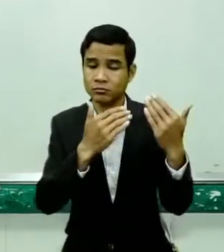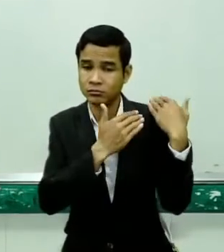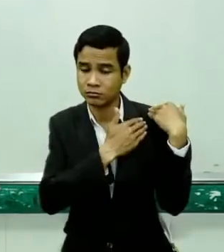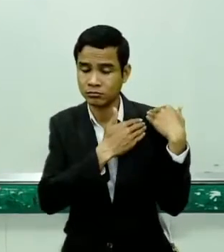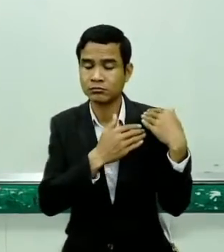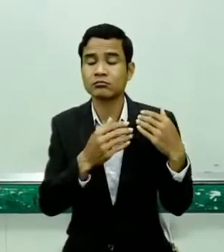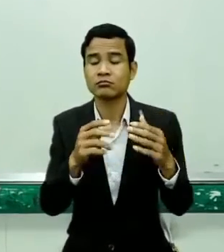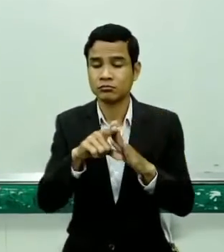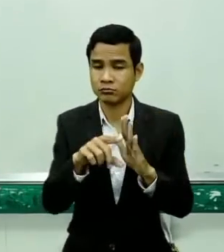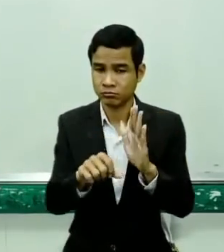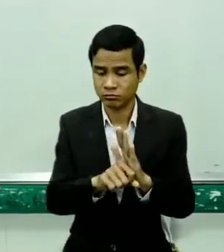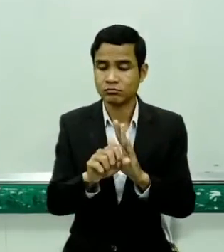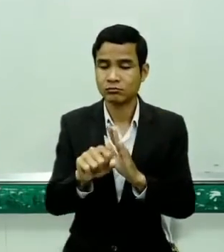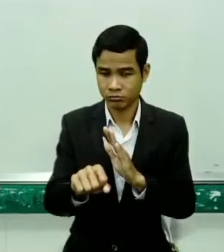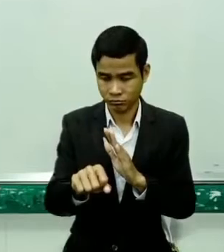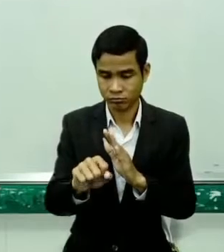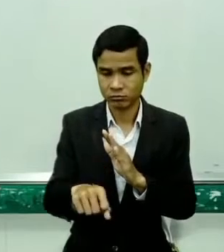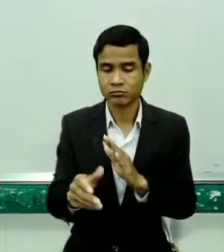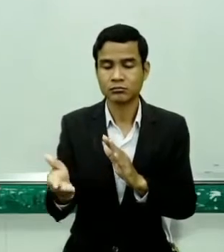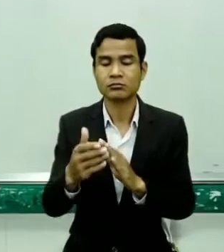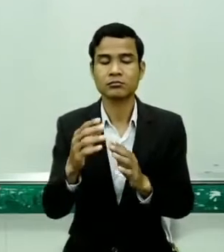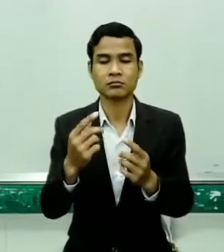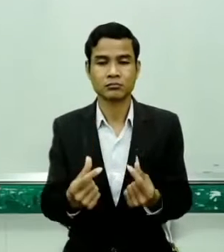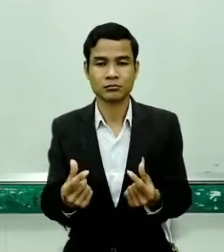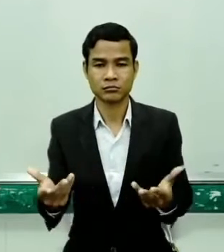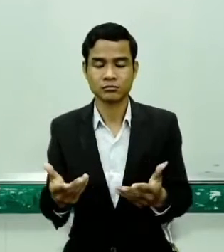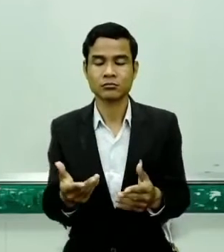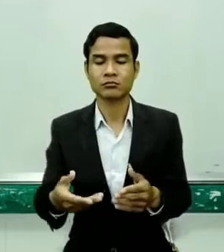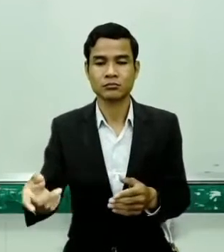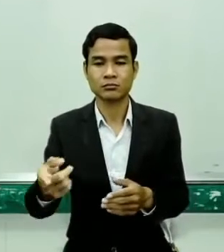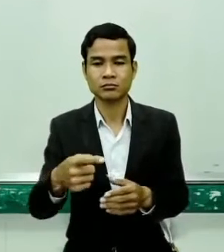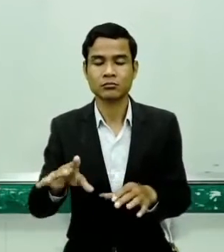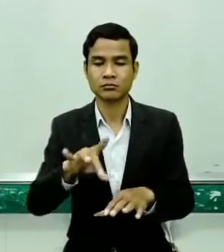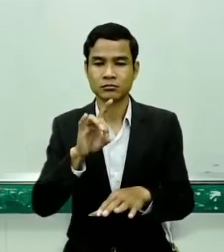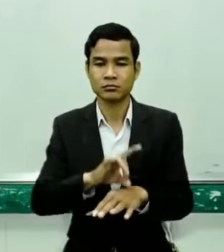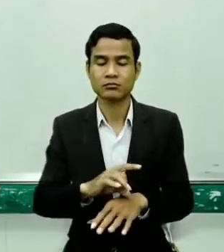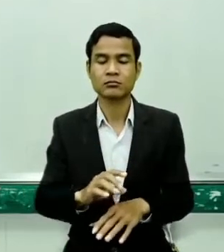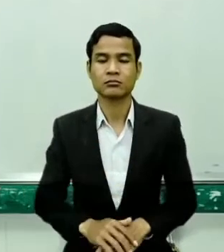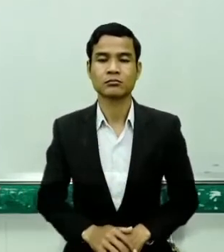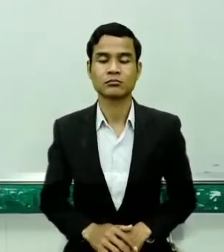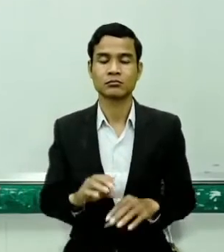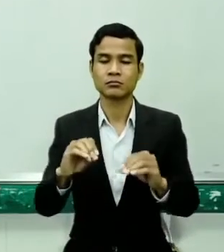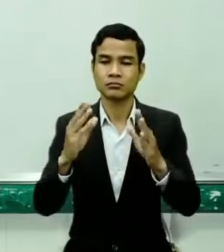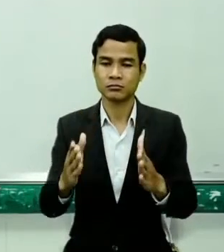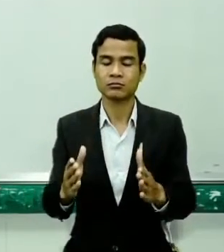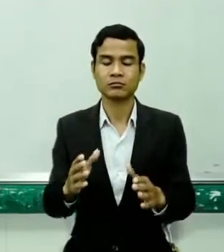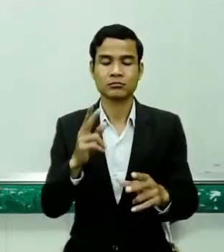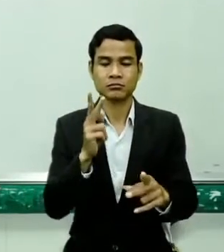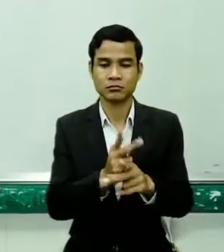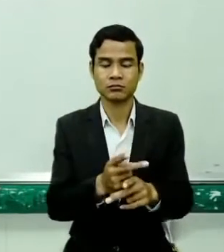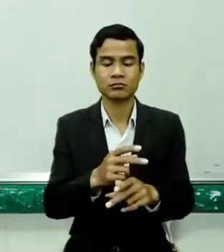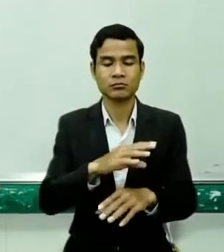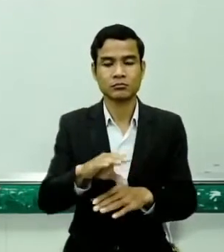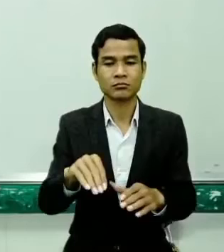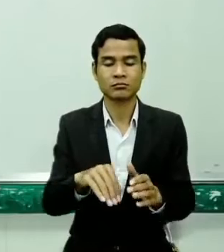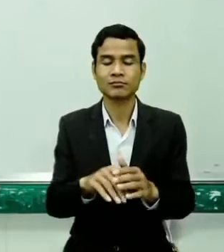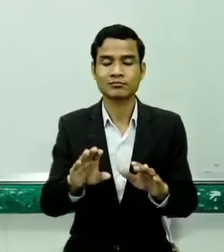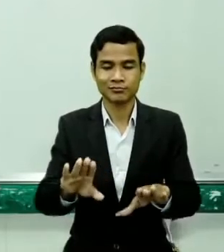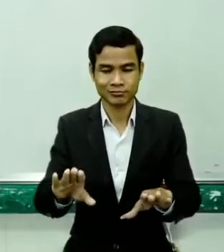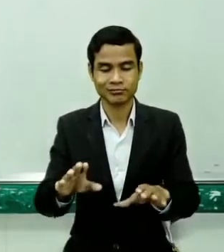cho bà. Chà. Được chứ nế? Nói bên ý. Nè cổ rút nâng tục tư lại con tình ọc này